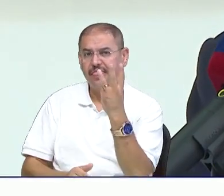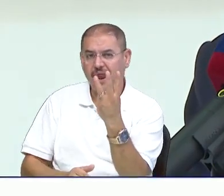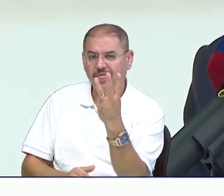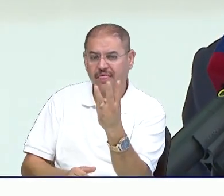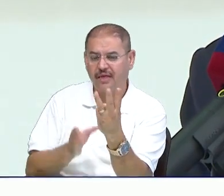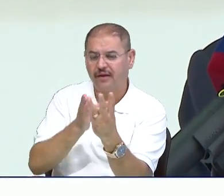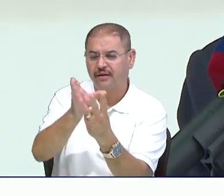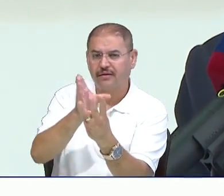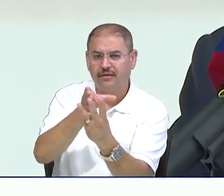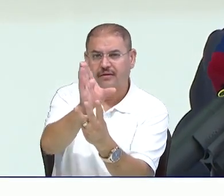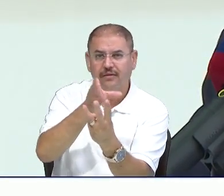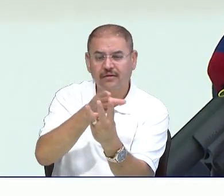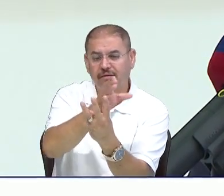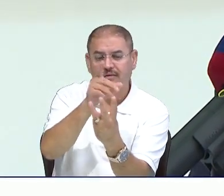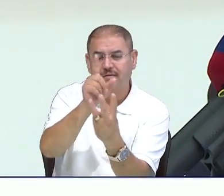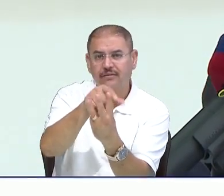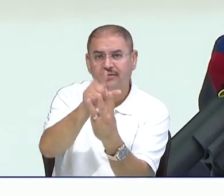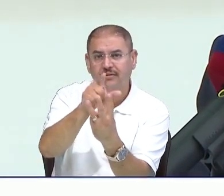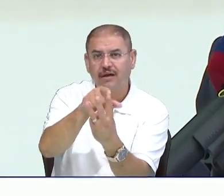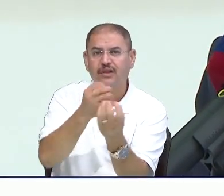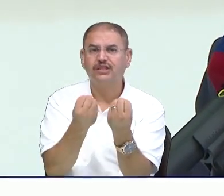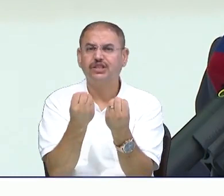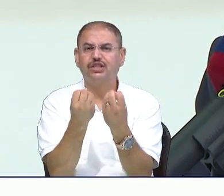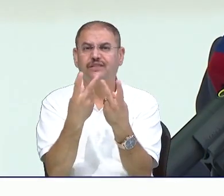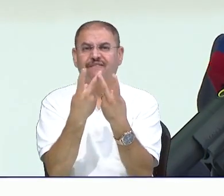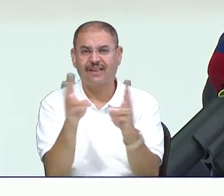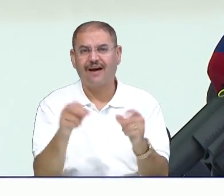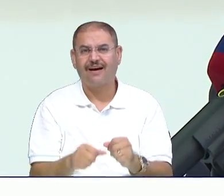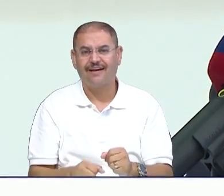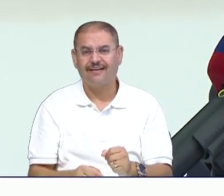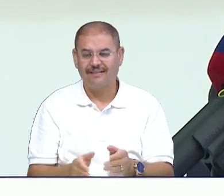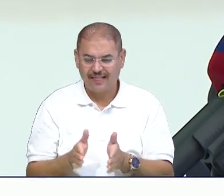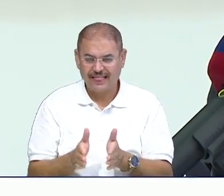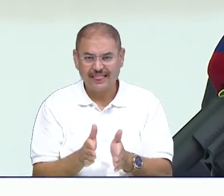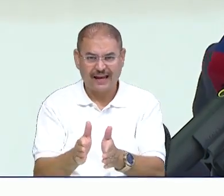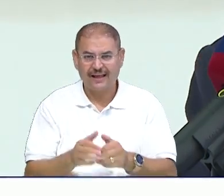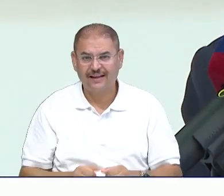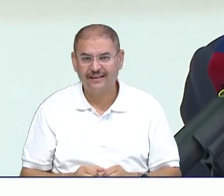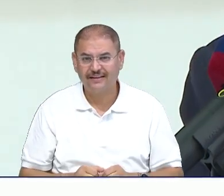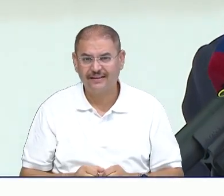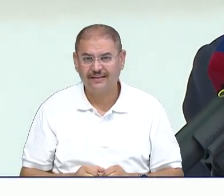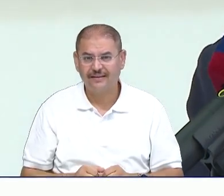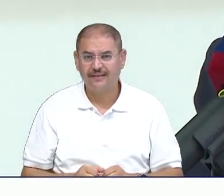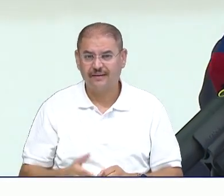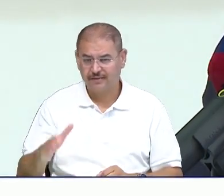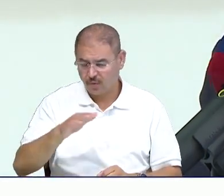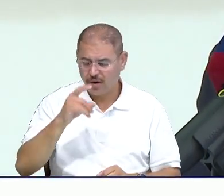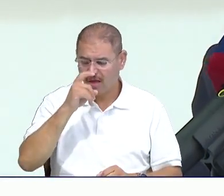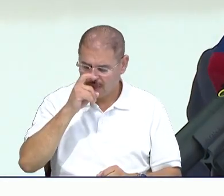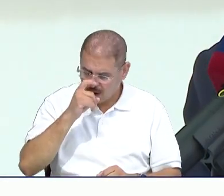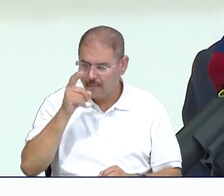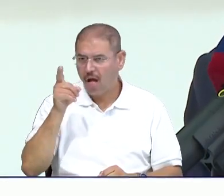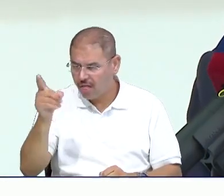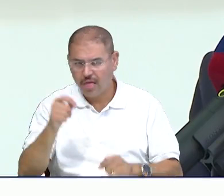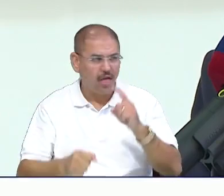طريق الليبراليين ولا الليبراليين الجدد، ولا هو نهج الاشتراكيين، مع احترامنا لجميع